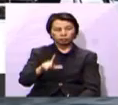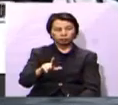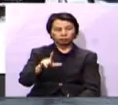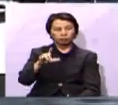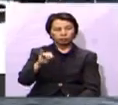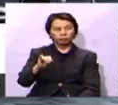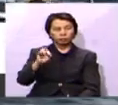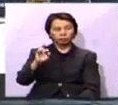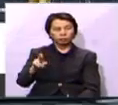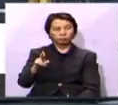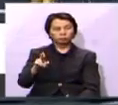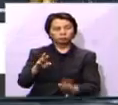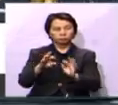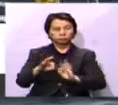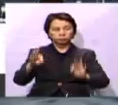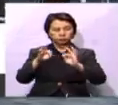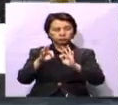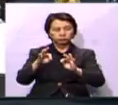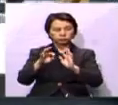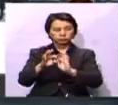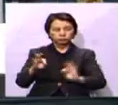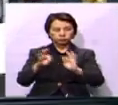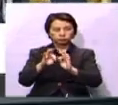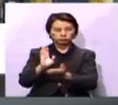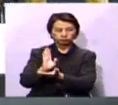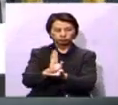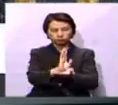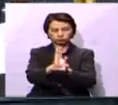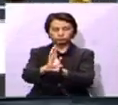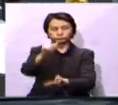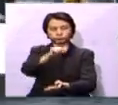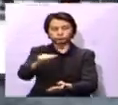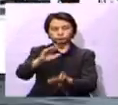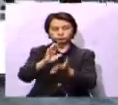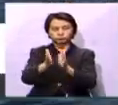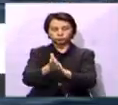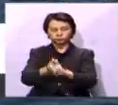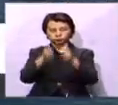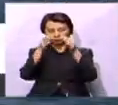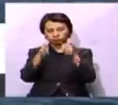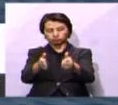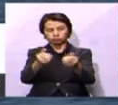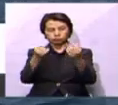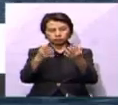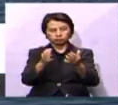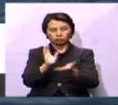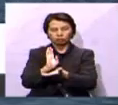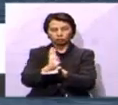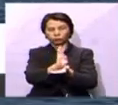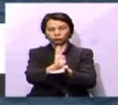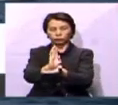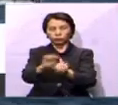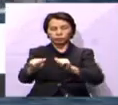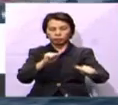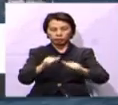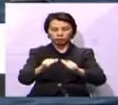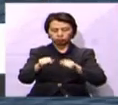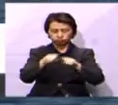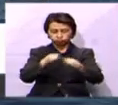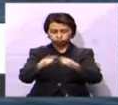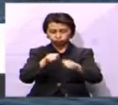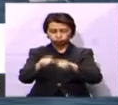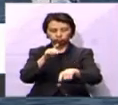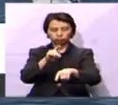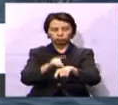salah satu acara utama dalam kalender kapal layar Asia dan menjadi tumpuan oleh ramai pelayar yang secara aktif bersaing di